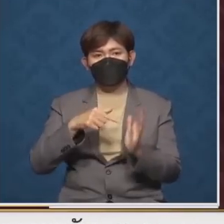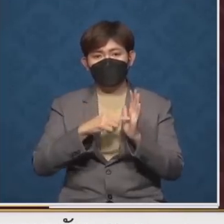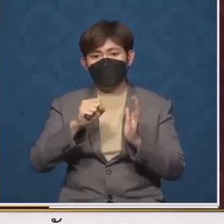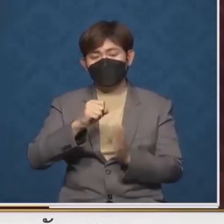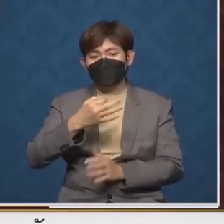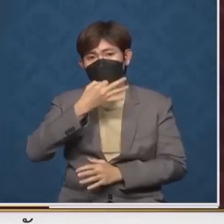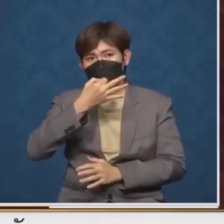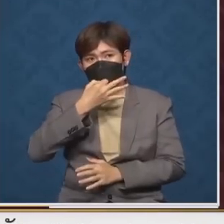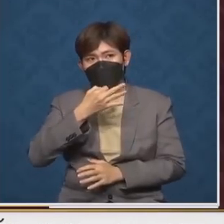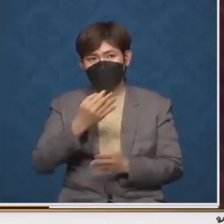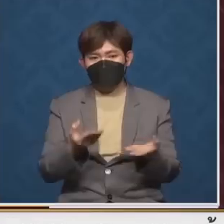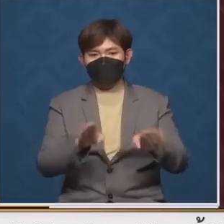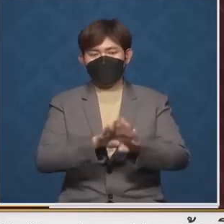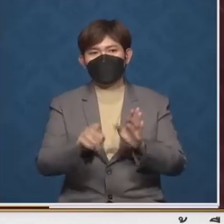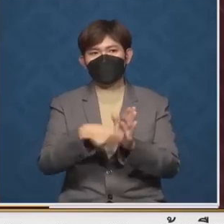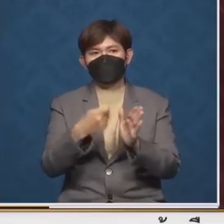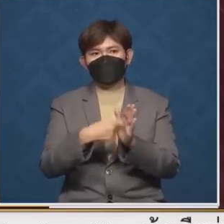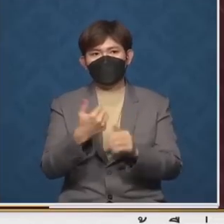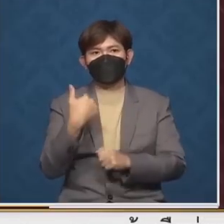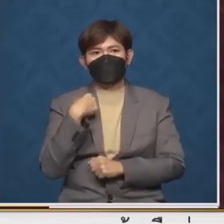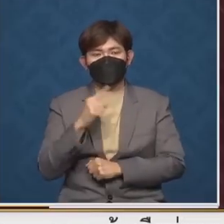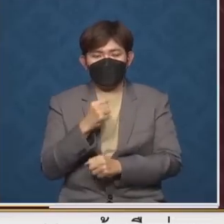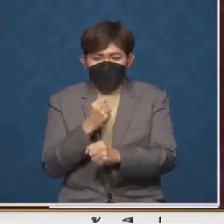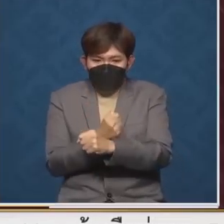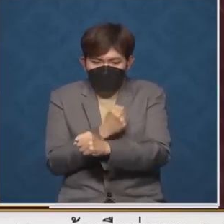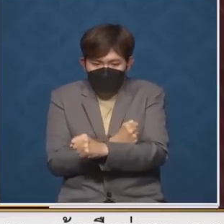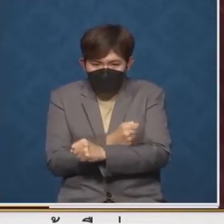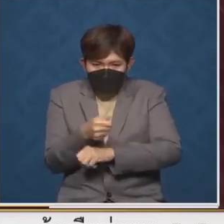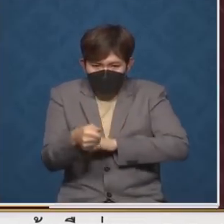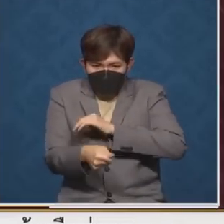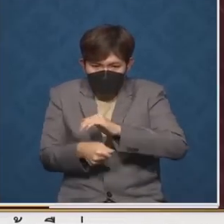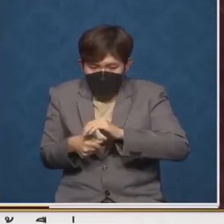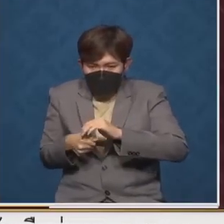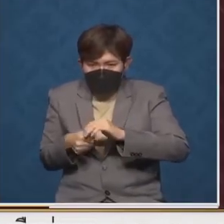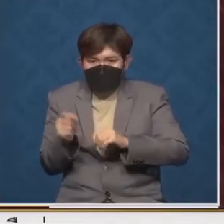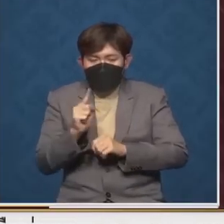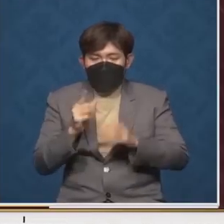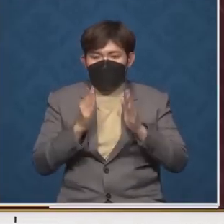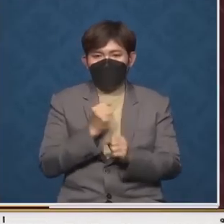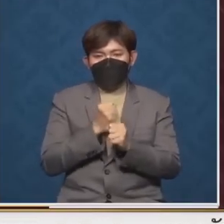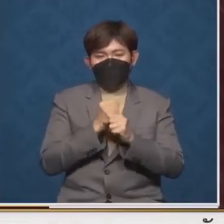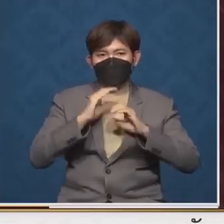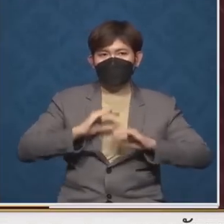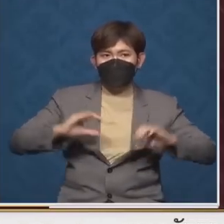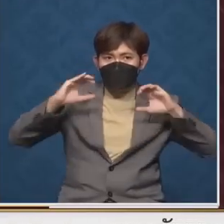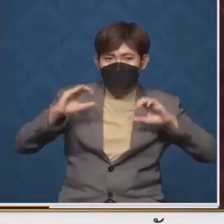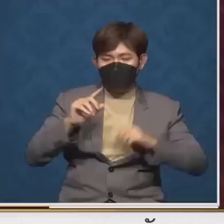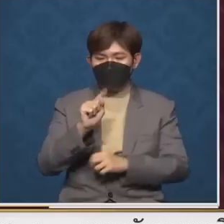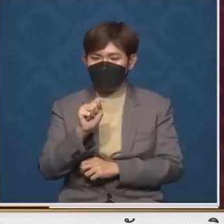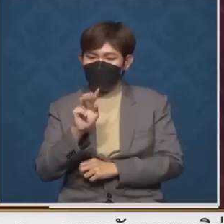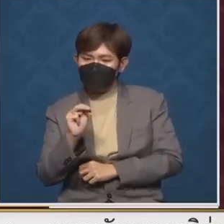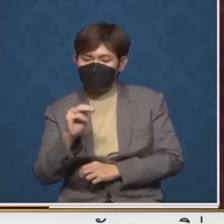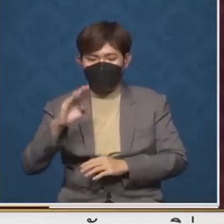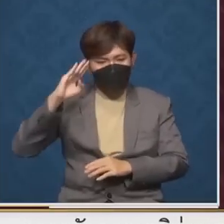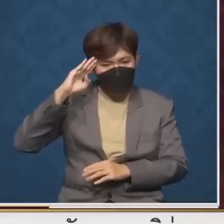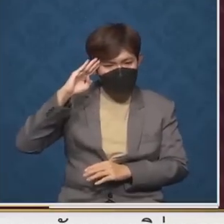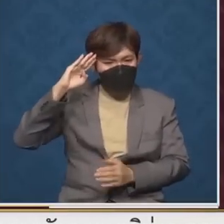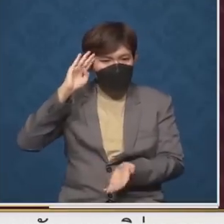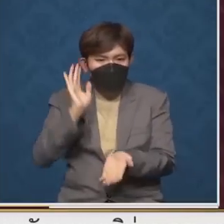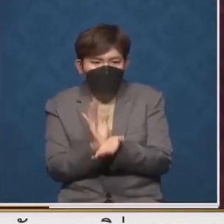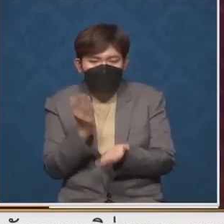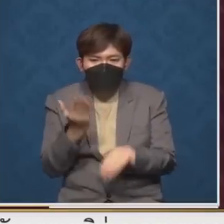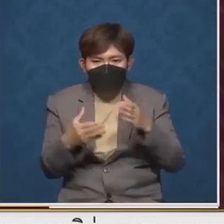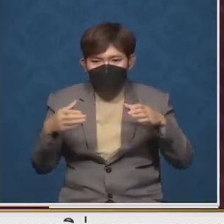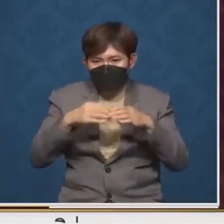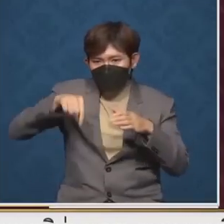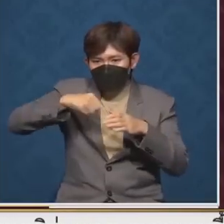ชัยทั้งเมืองเหตุผลเพรามีขบวนการขนแงงานเทือนไม่วาเจ้านาที่ของรัฐไม่ว่าตอม.ไม่วาฐานตำรวจหรือขบวนการเท